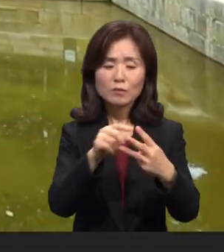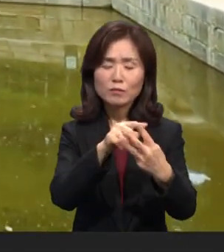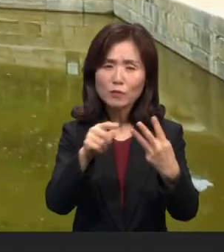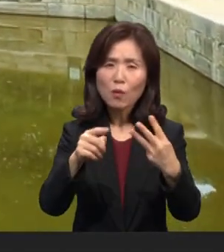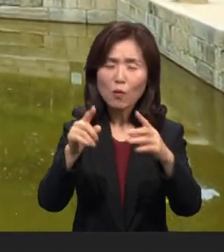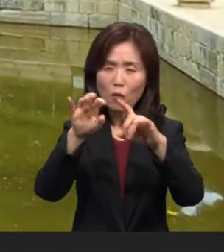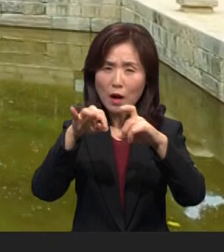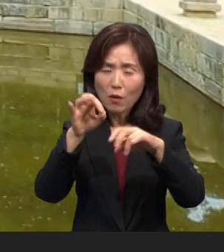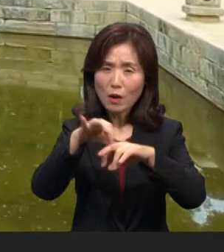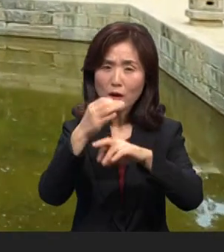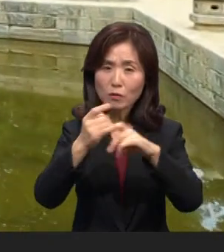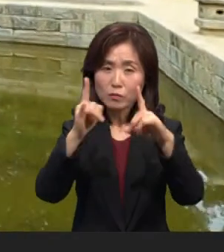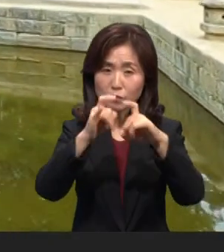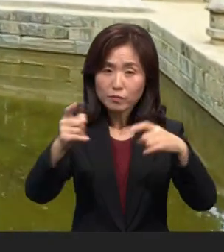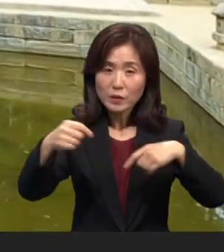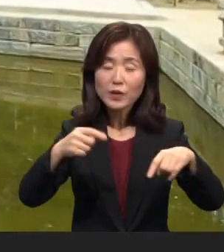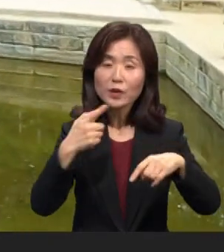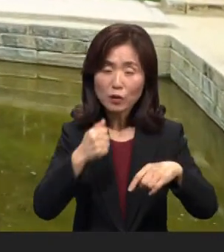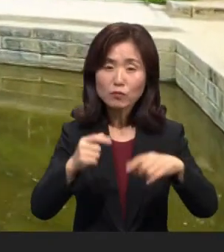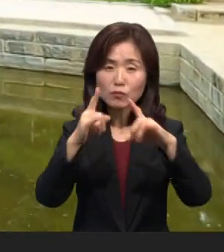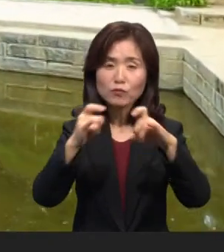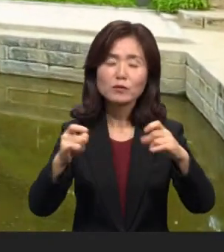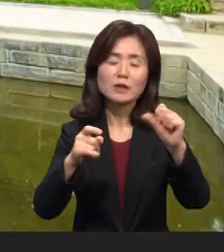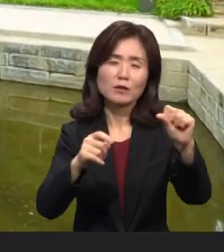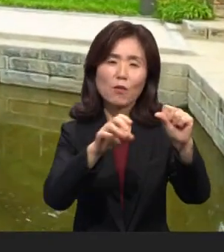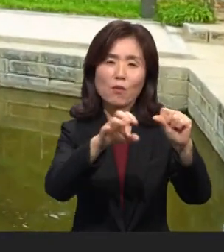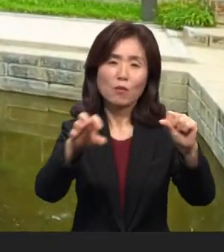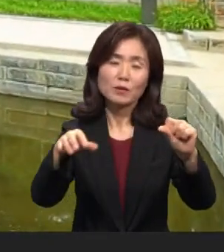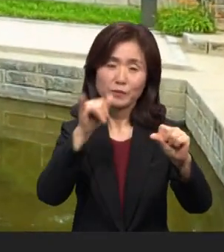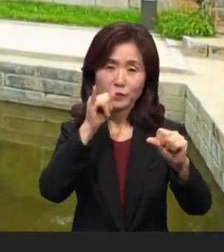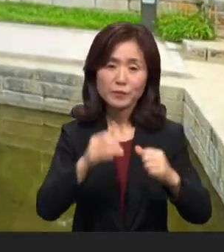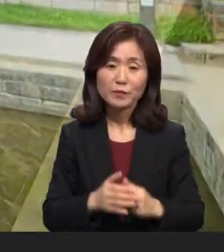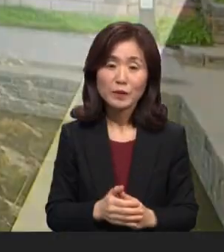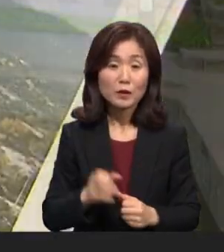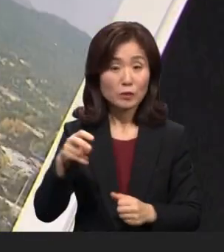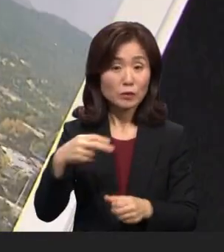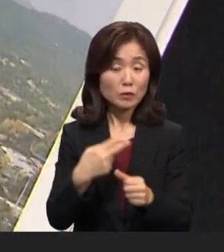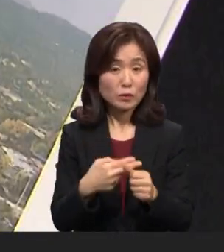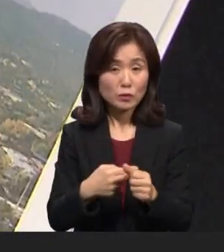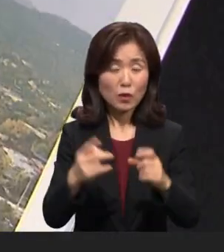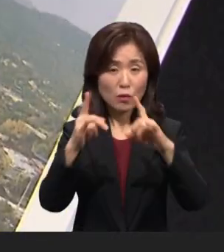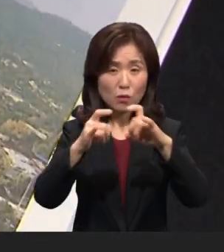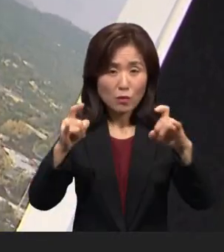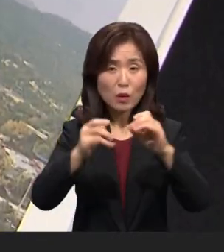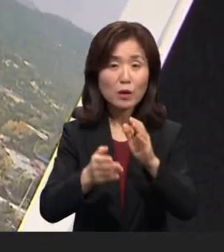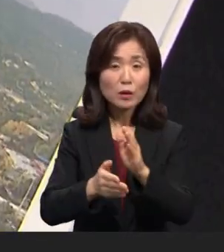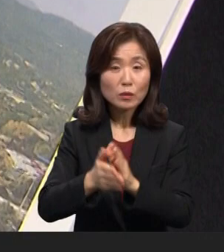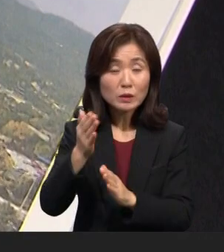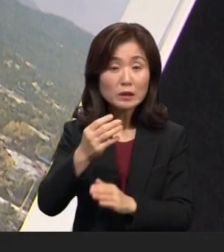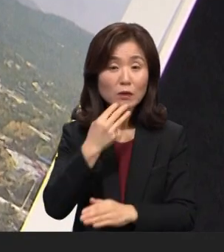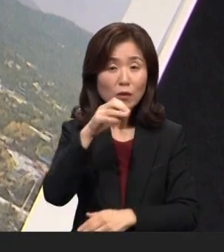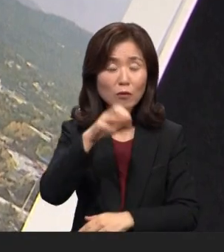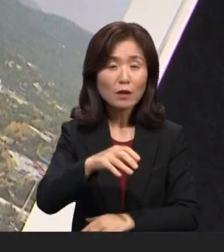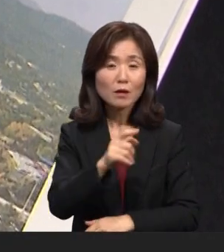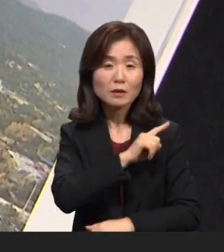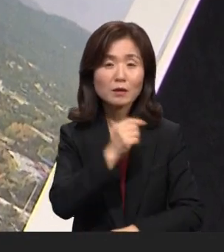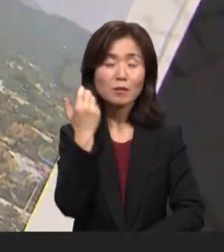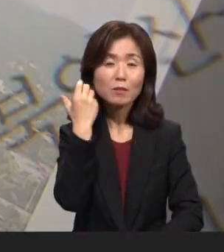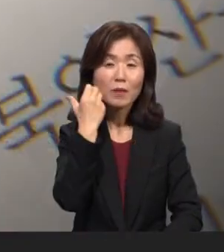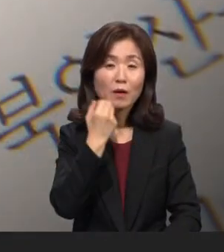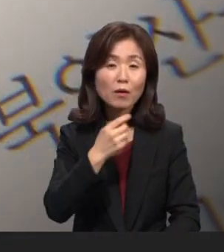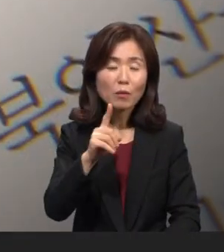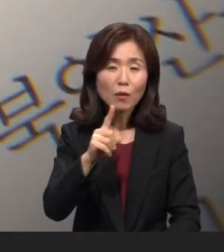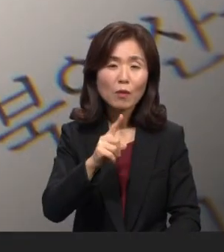다섯 개나 있는 역사 공간인데요. 유 교수는 궁궐의 도시 서울의 가장 큰 매력을